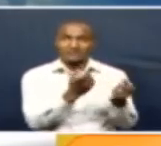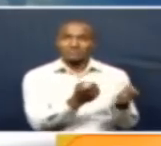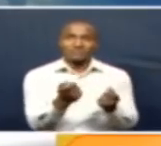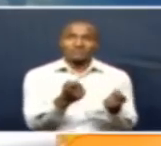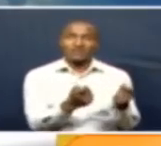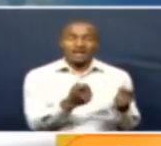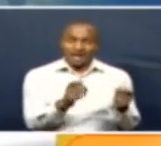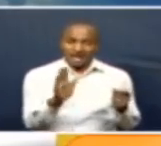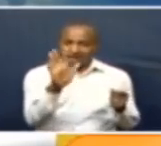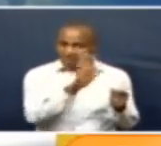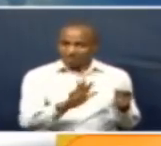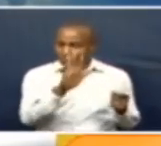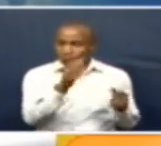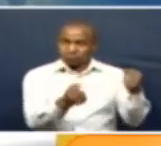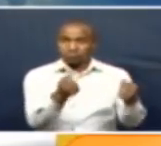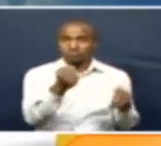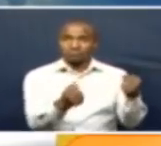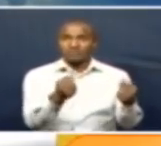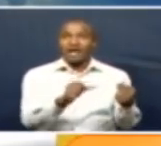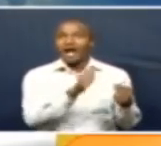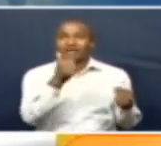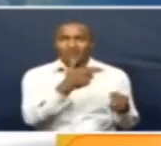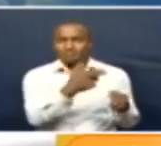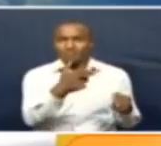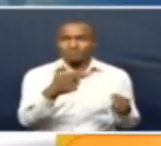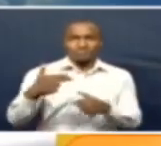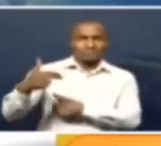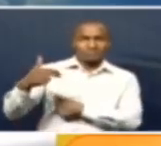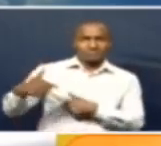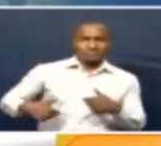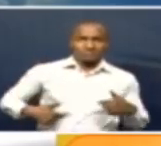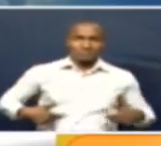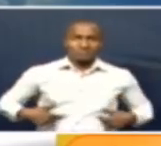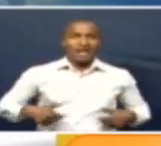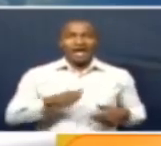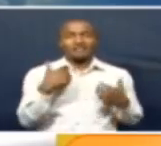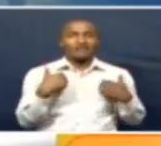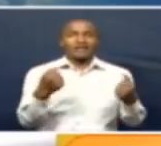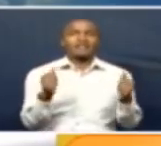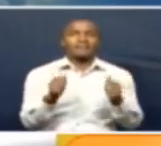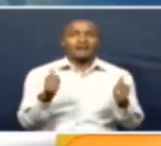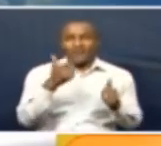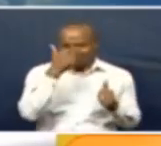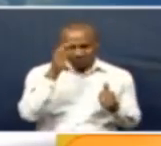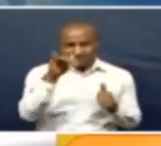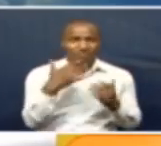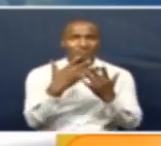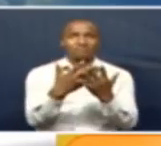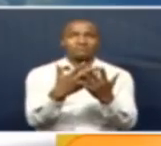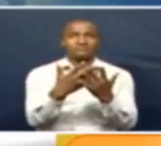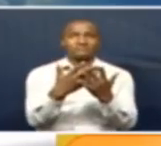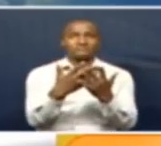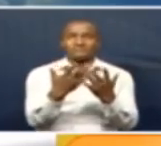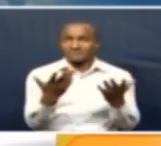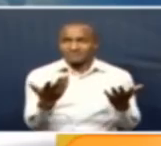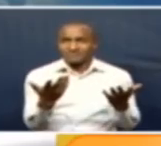kawoshi. But hata wengine ukiona wamepigwa marisasi huku, vile wameumia, hata wengine waja pona, maana ametoka njera na ushahidi umetoka,